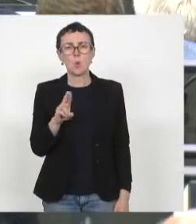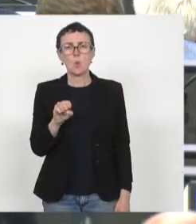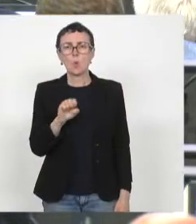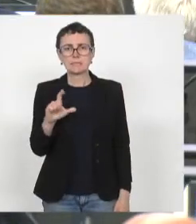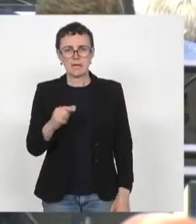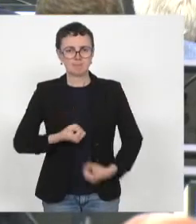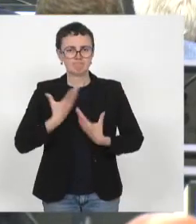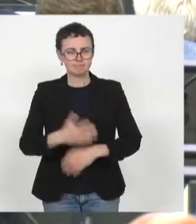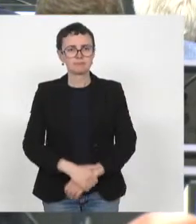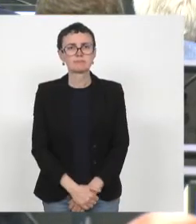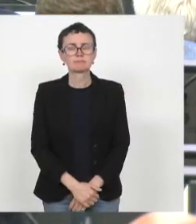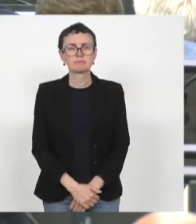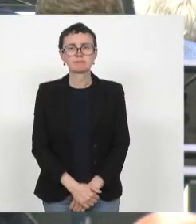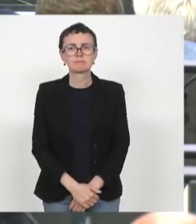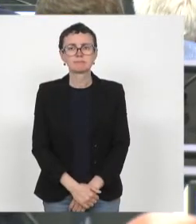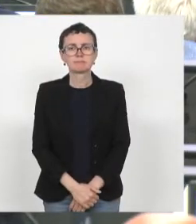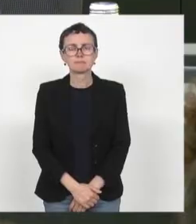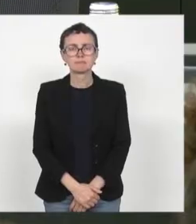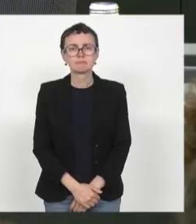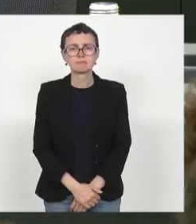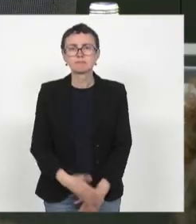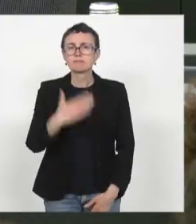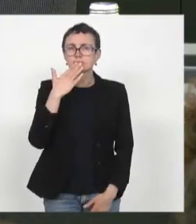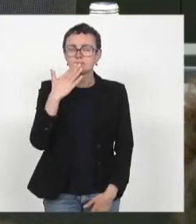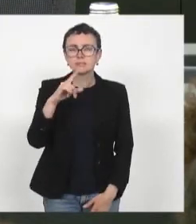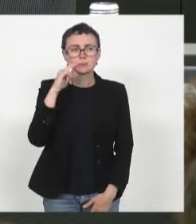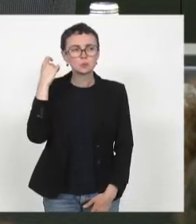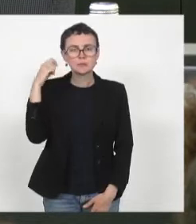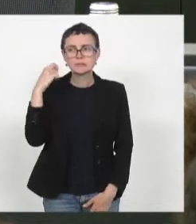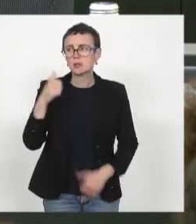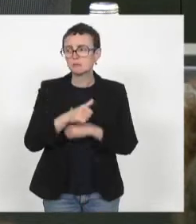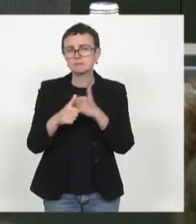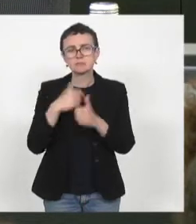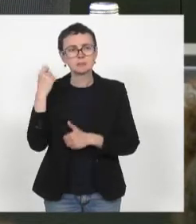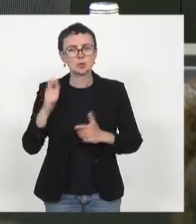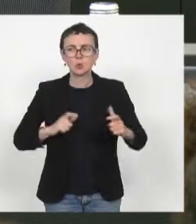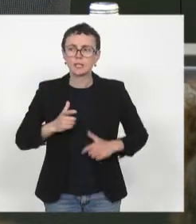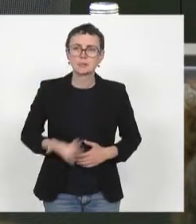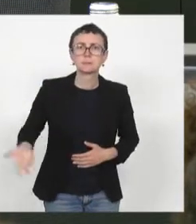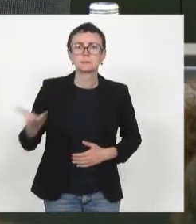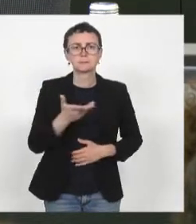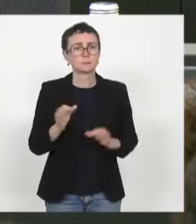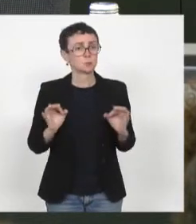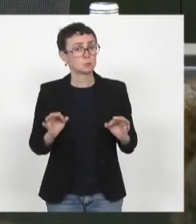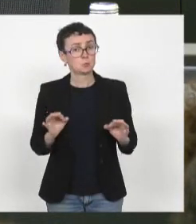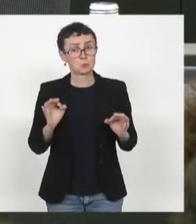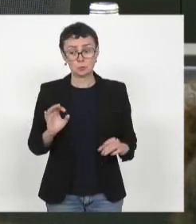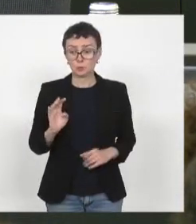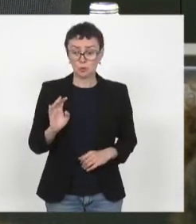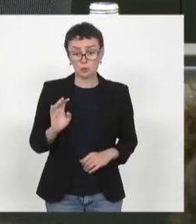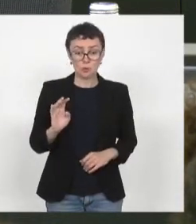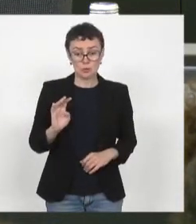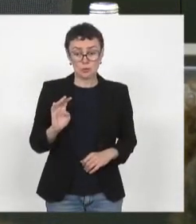Merci, Monsieur le Président. Monsieur le Vice-président, chers collègues, comme vous l'avez indiqué, Monsieur le Vice-président, c'est la 4e fois en 2 ans de mandat que nous allons à nouveau